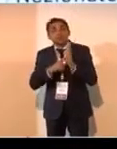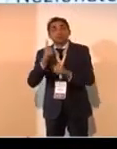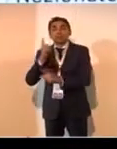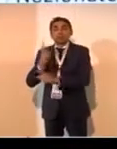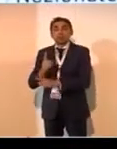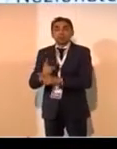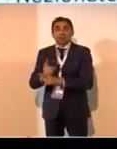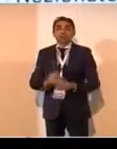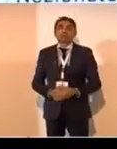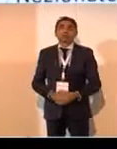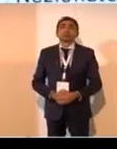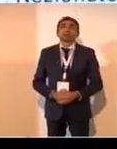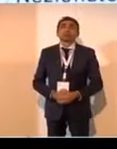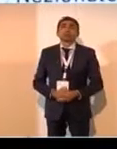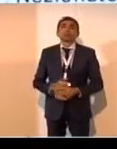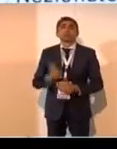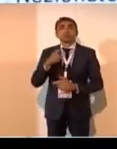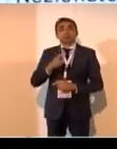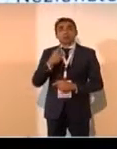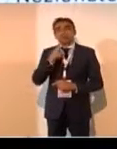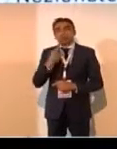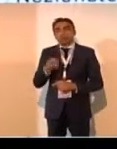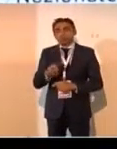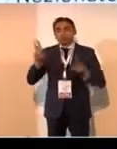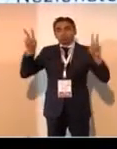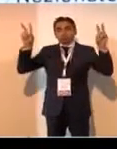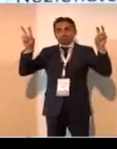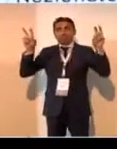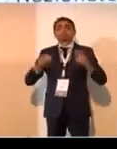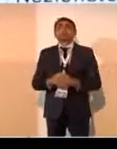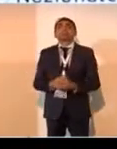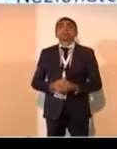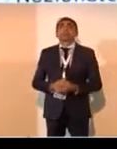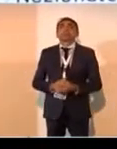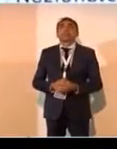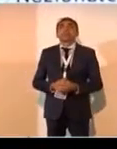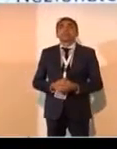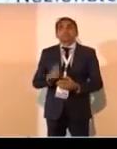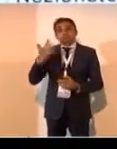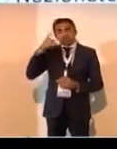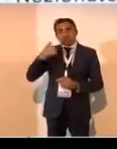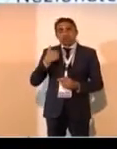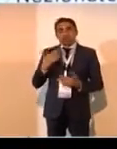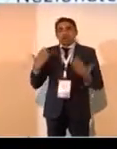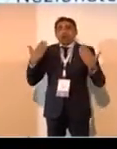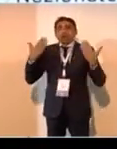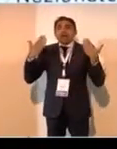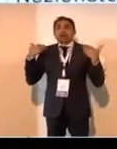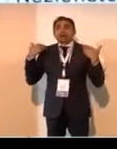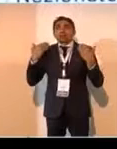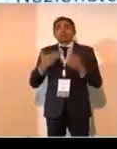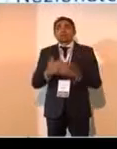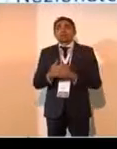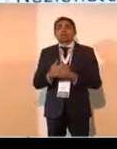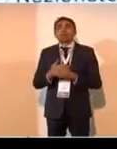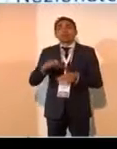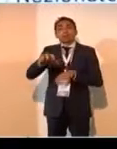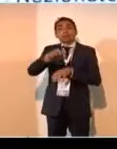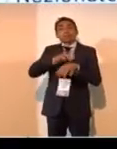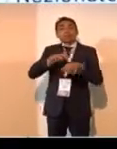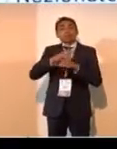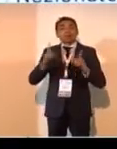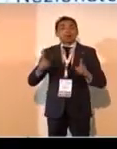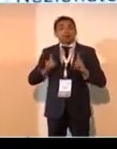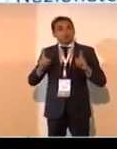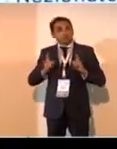doveri. Perché inserisco questo tema? Come sapete, io sono la responsabile del Dicastero della